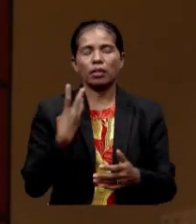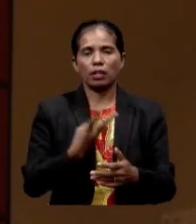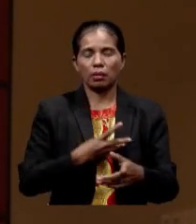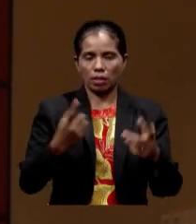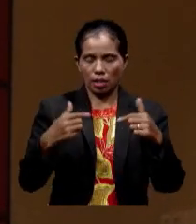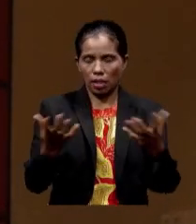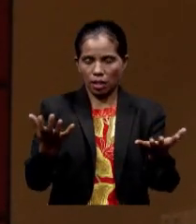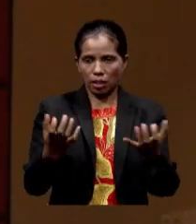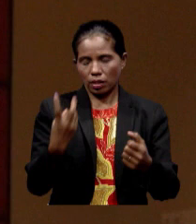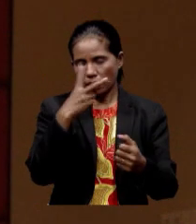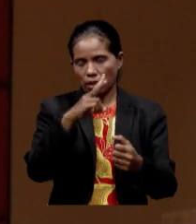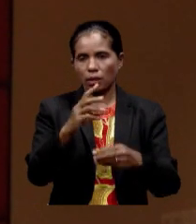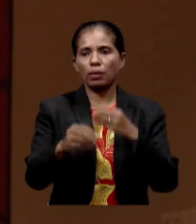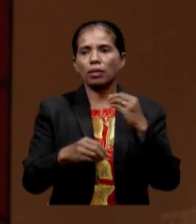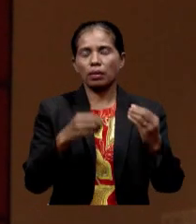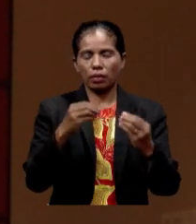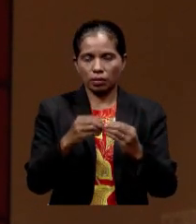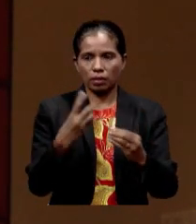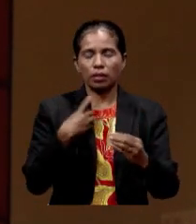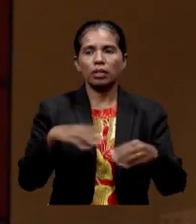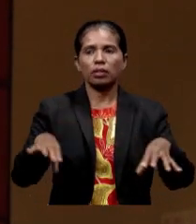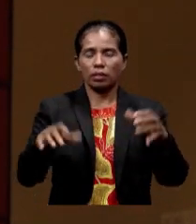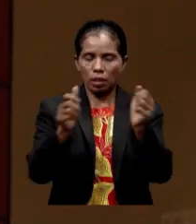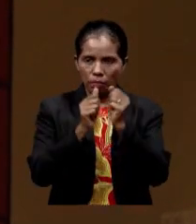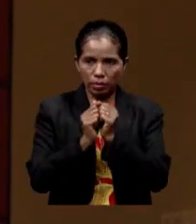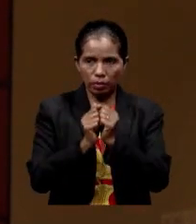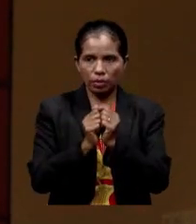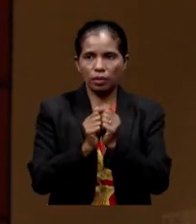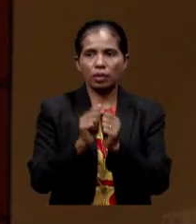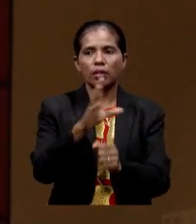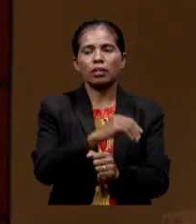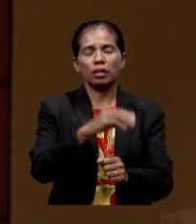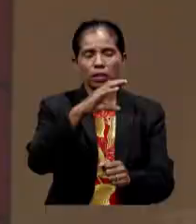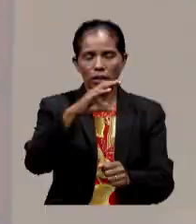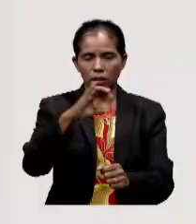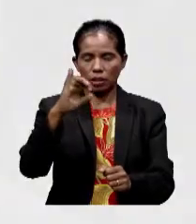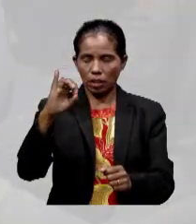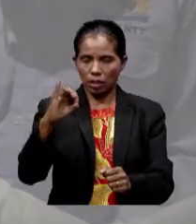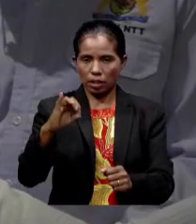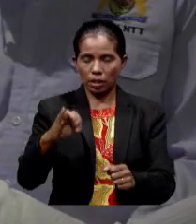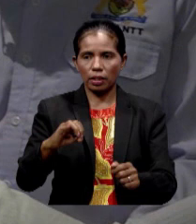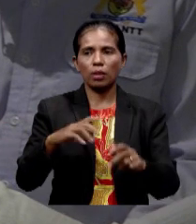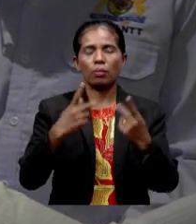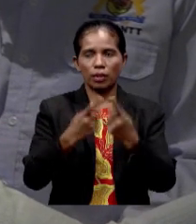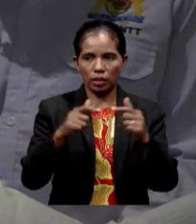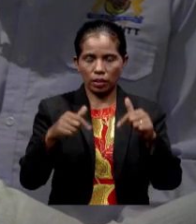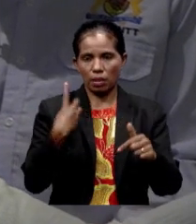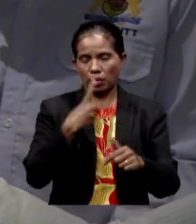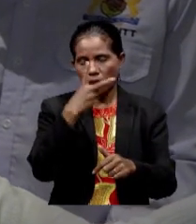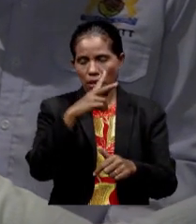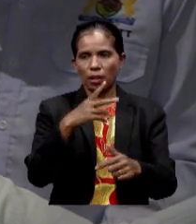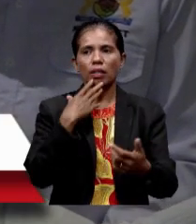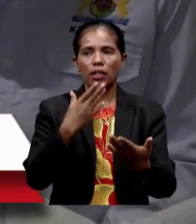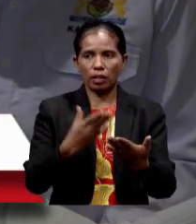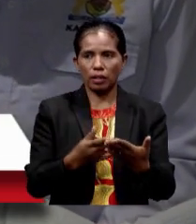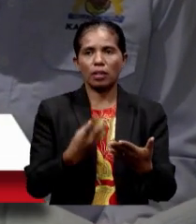dari hal ini kita berkenalan langsung dengan teman-teman Sisi pengusaha di sini melihat potensi-potensi yang ada